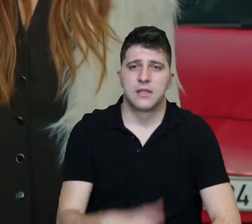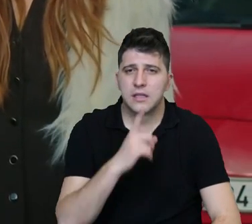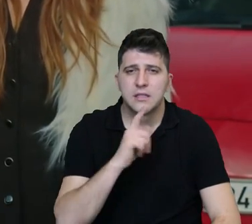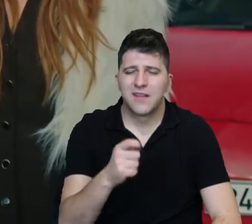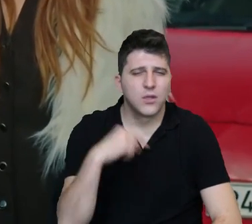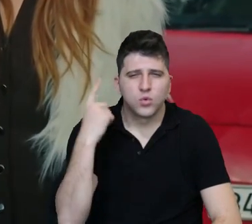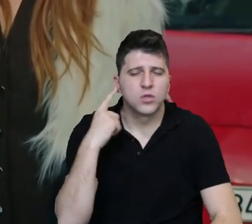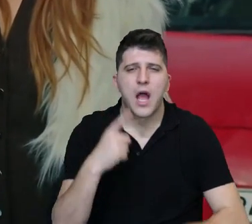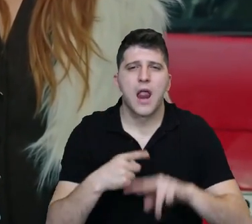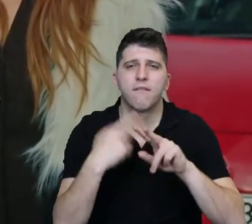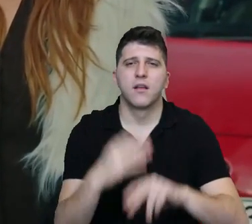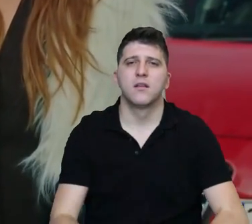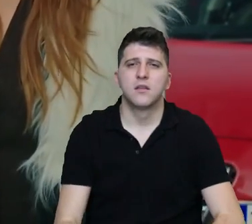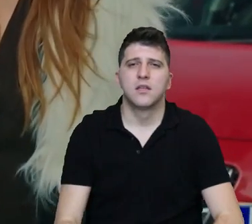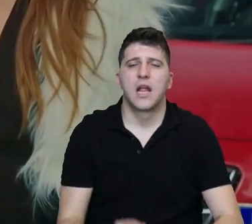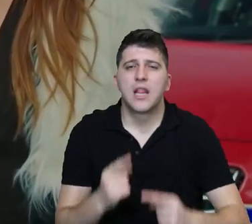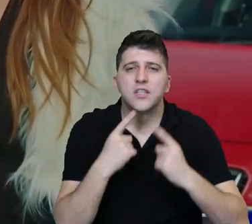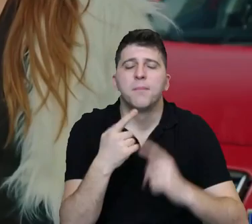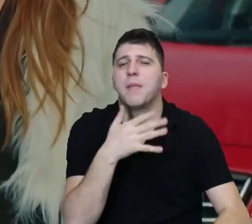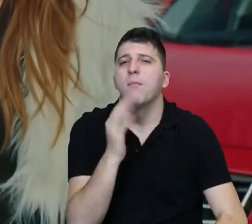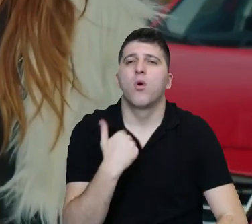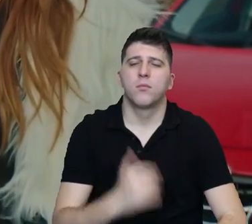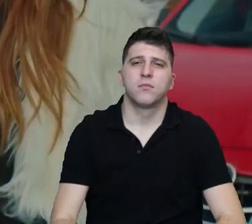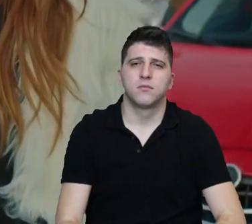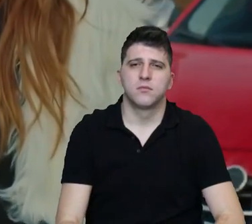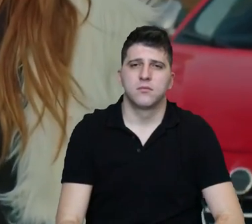Teklifime ne diyorsun hala? Ne diyeceğimi bilemiyorum.